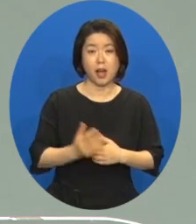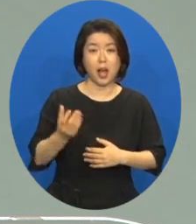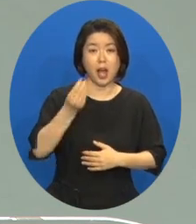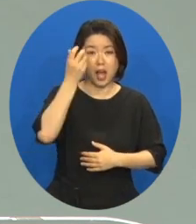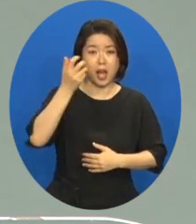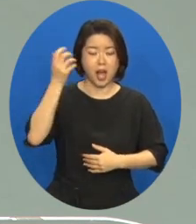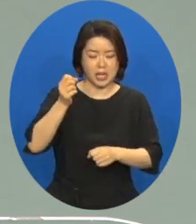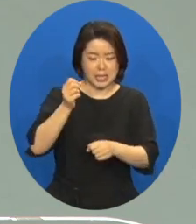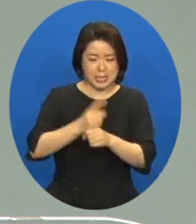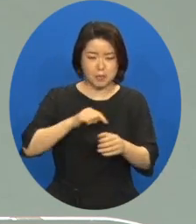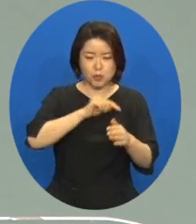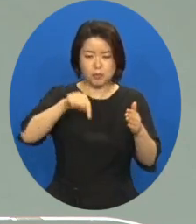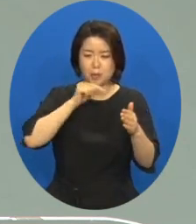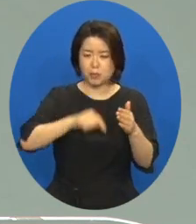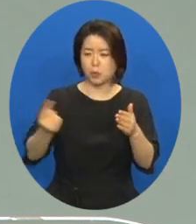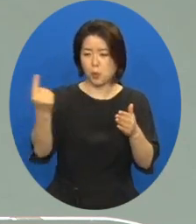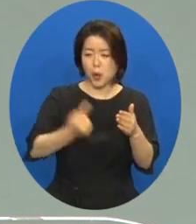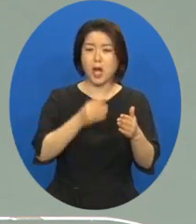와 계세요.